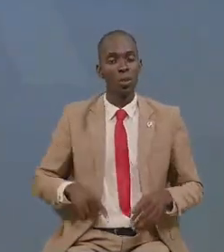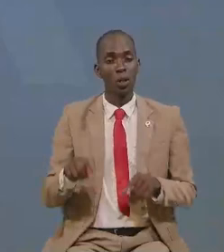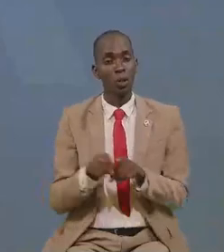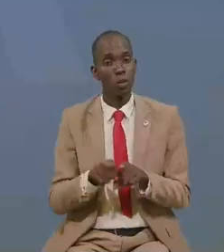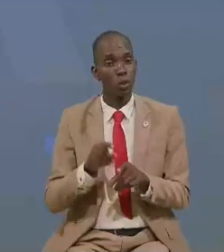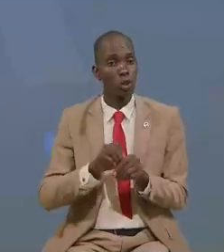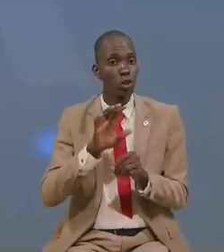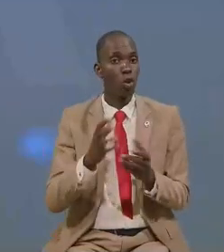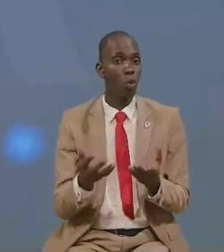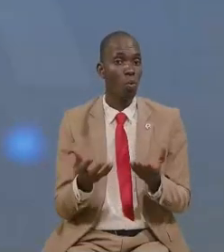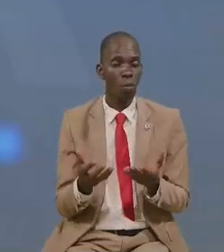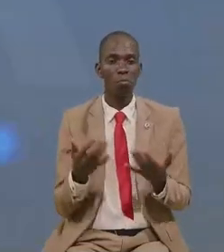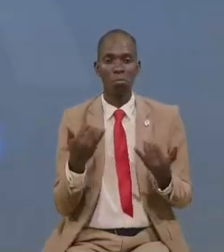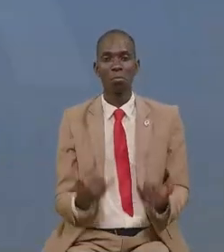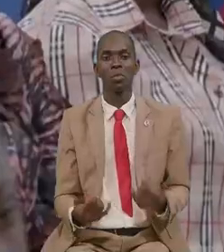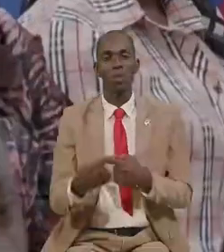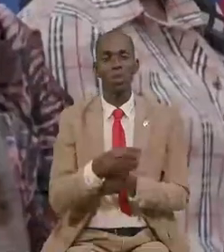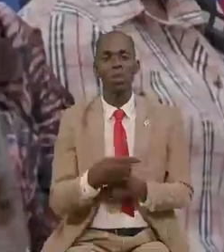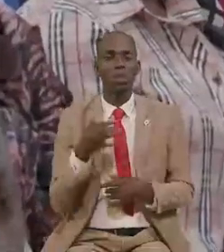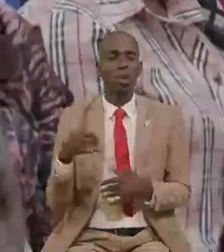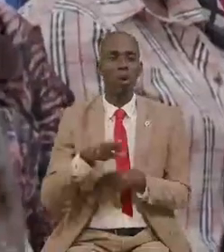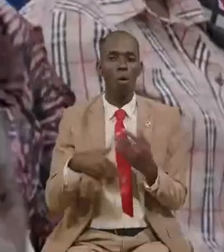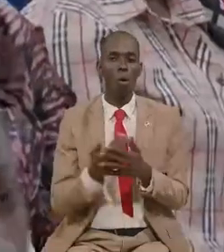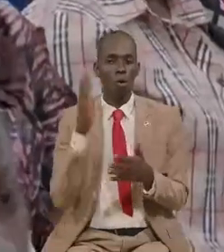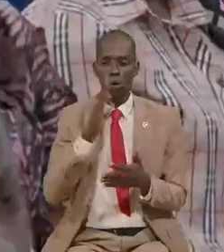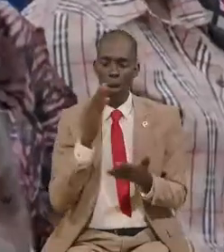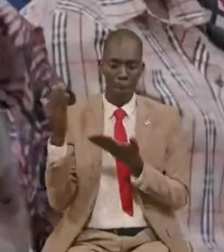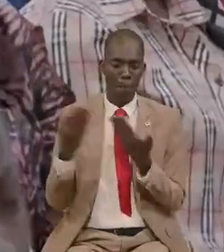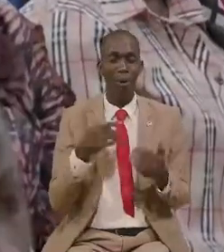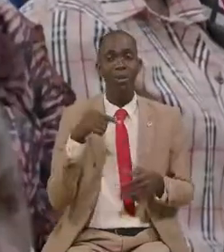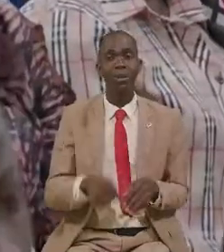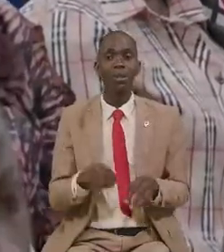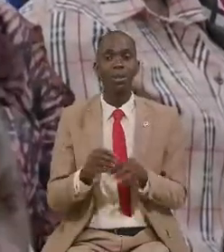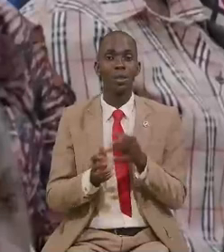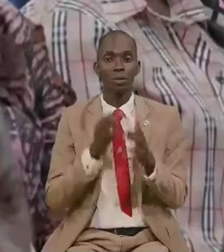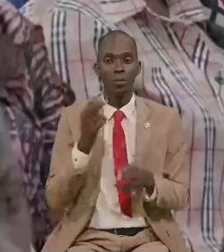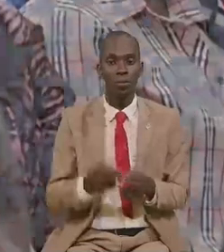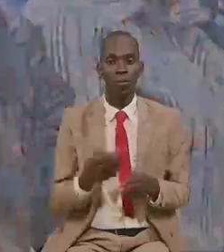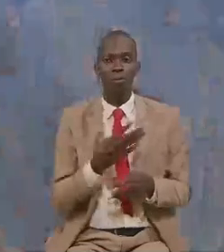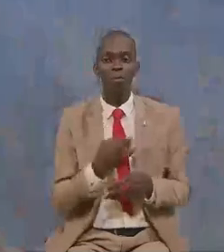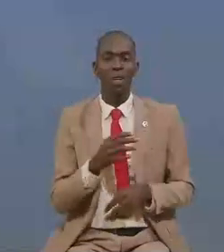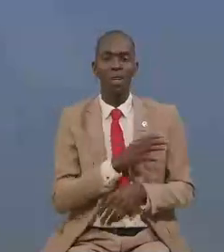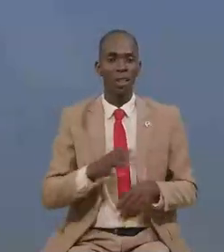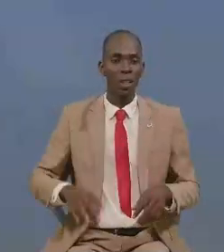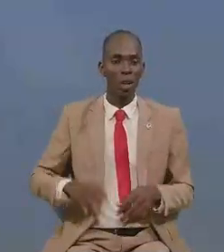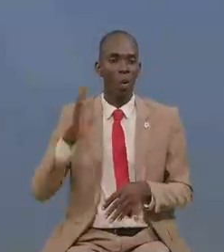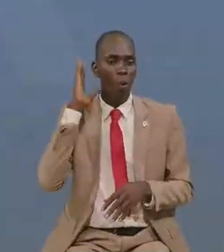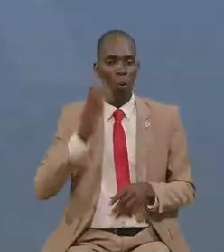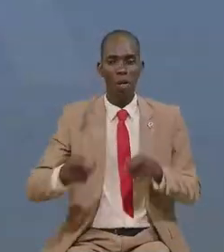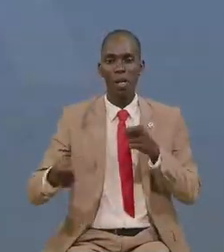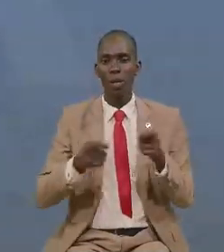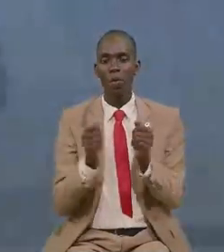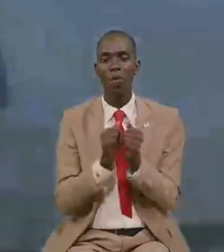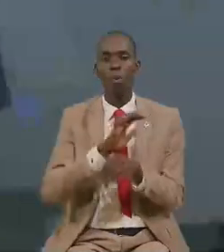désirs, aujourd'hui, tu seras rabaissé et Christ règnera avec toute